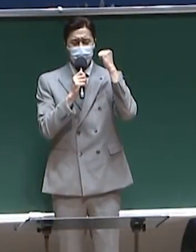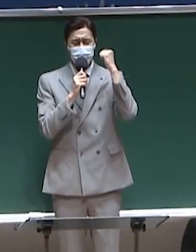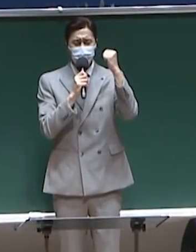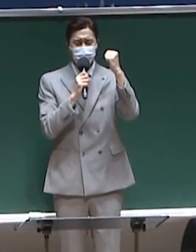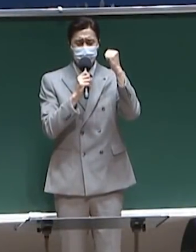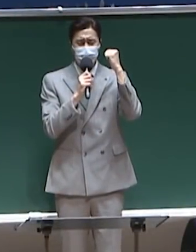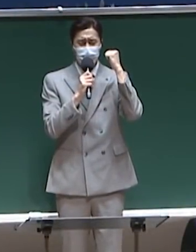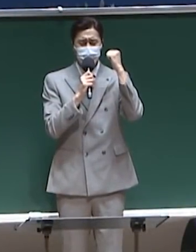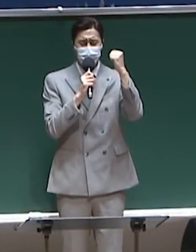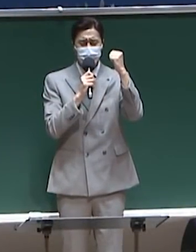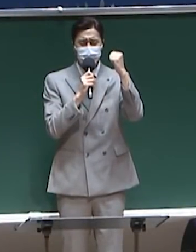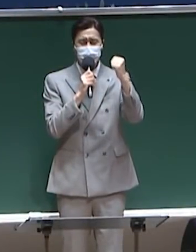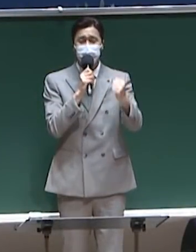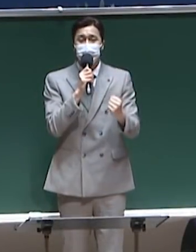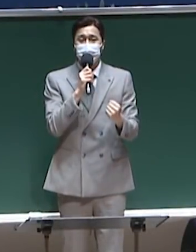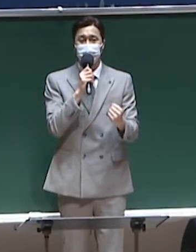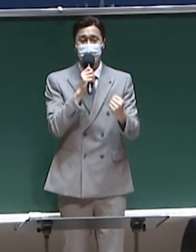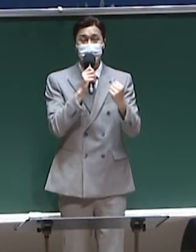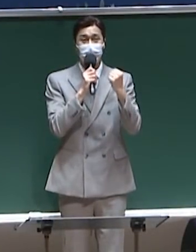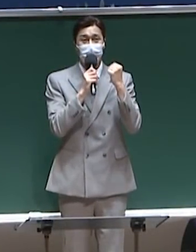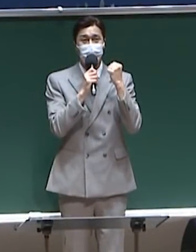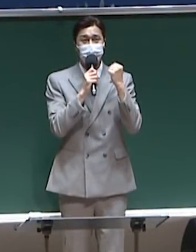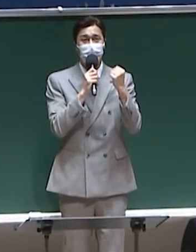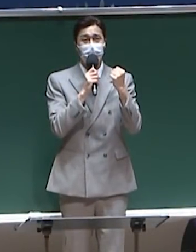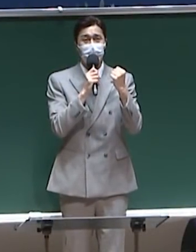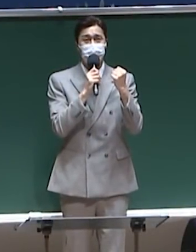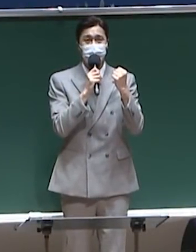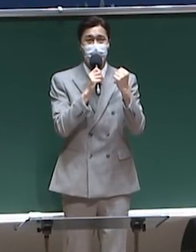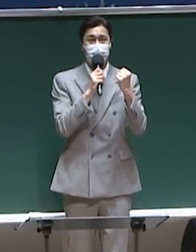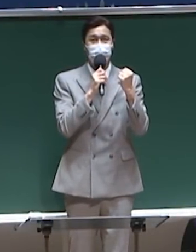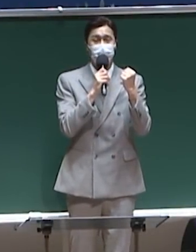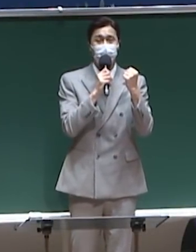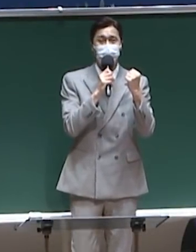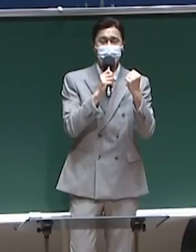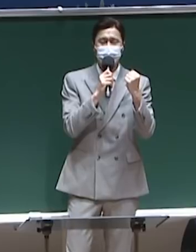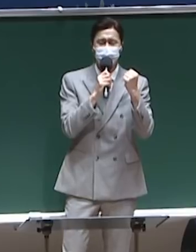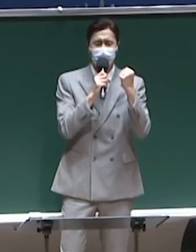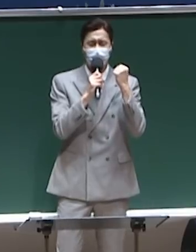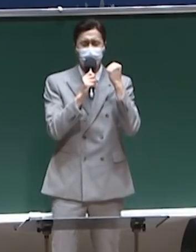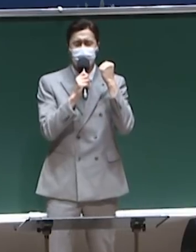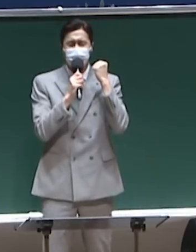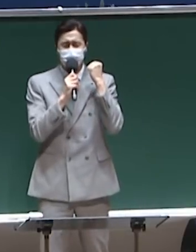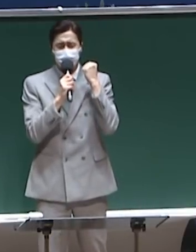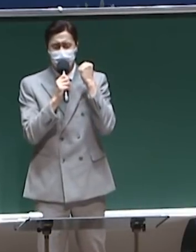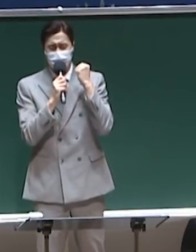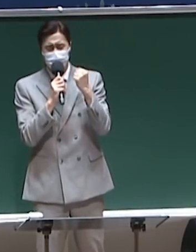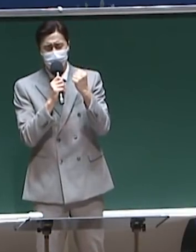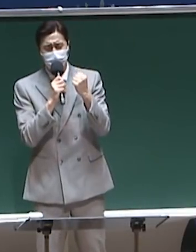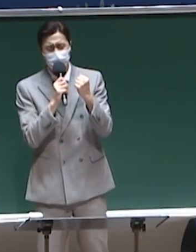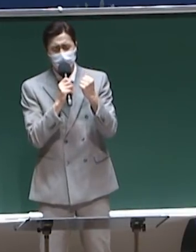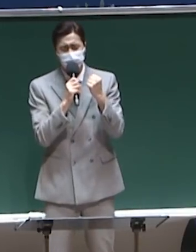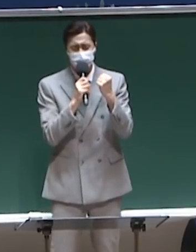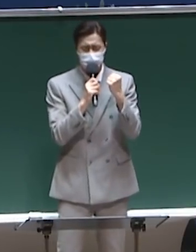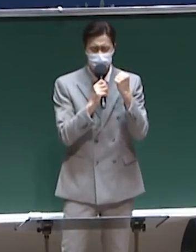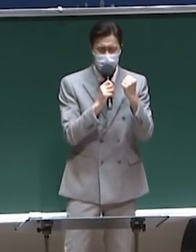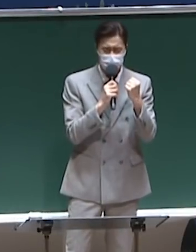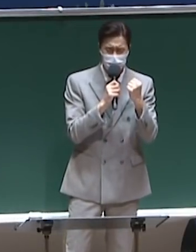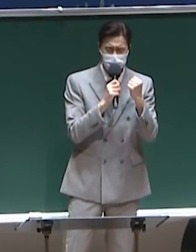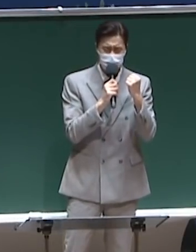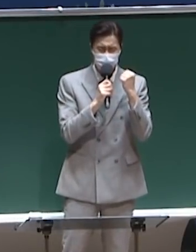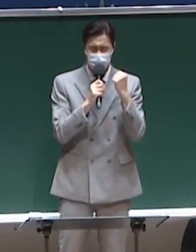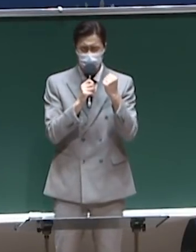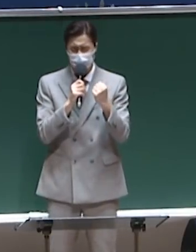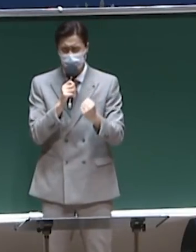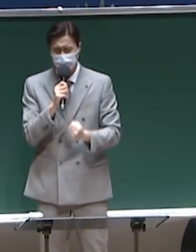나의 문제는 그날의 답이. 나의 외로움은 그날의 임마누엘,